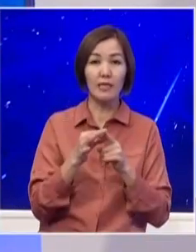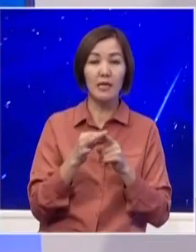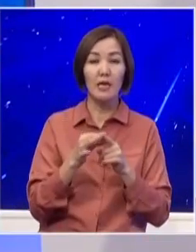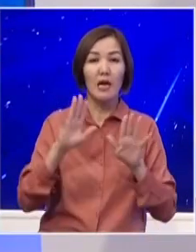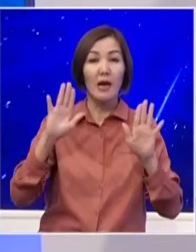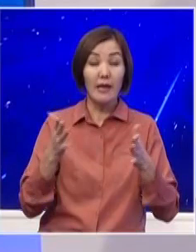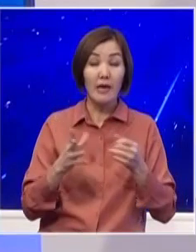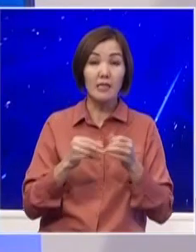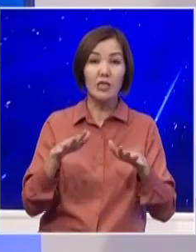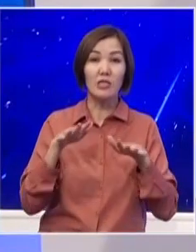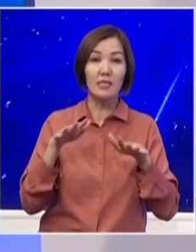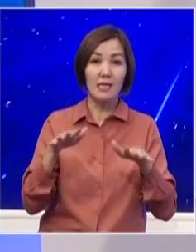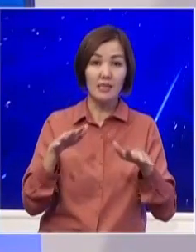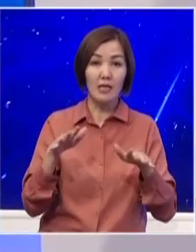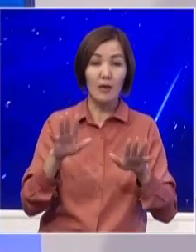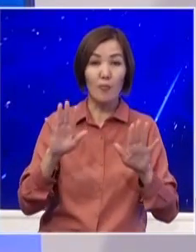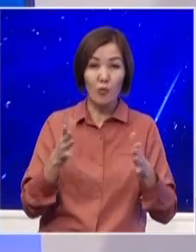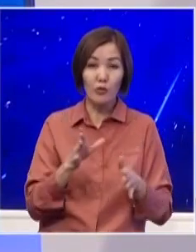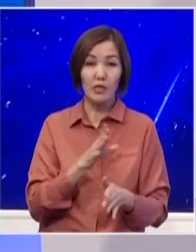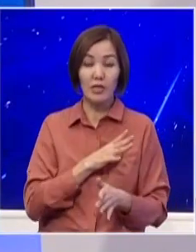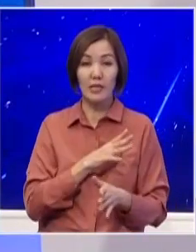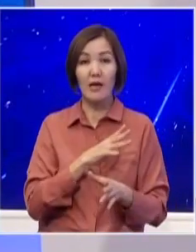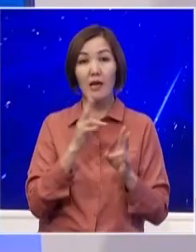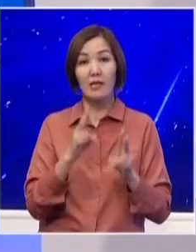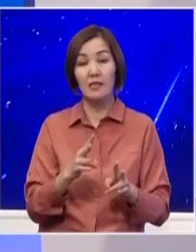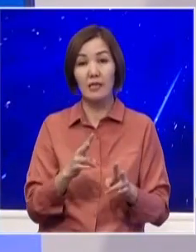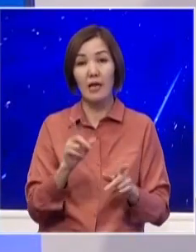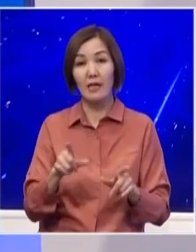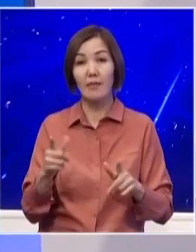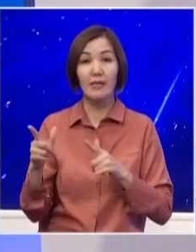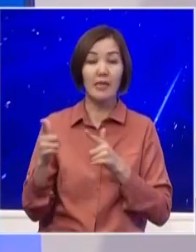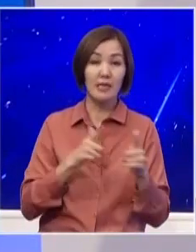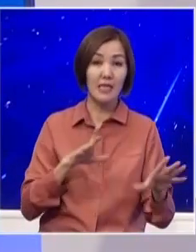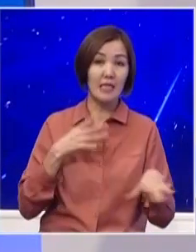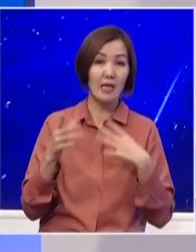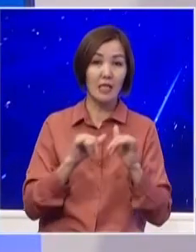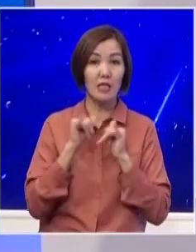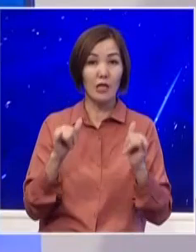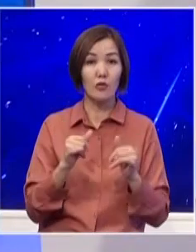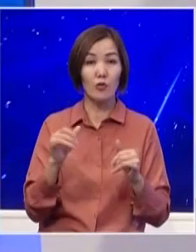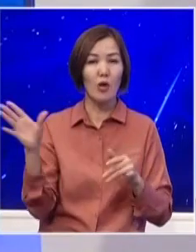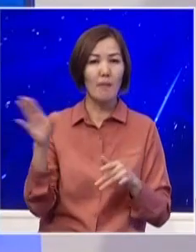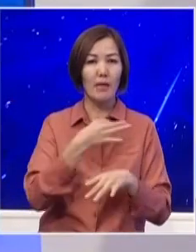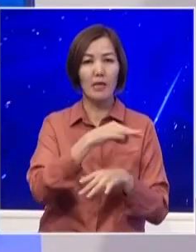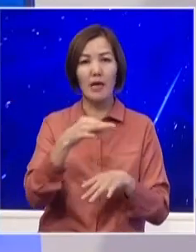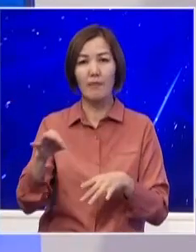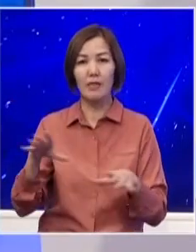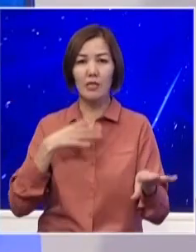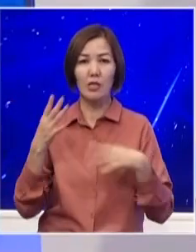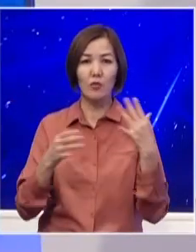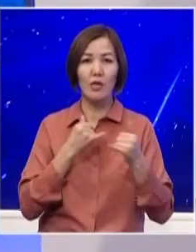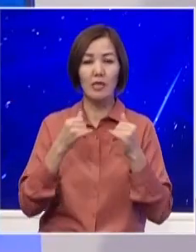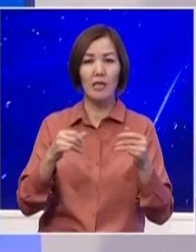мақсаты айтып келмейтін зілзалал бола қалған жағдайда азаматтардың дайындығын арттыру. Сондай-ақ еліміздің барлық аймақтарында жаттығуға